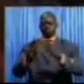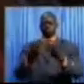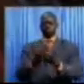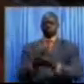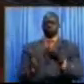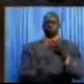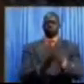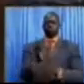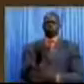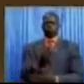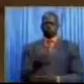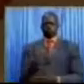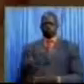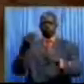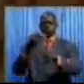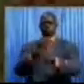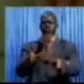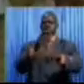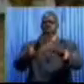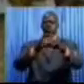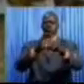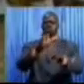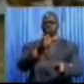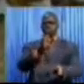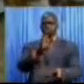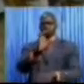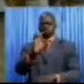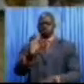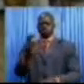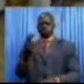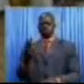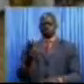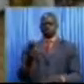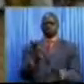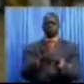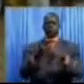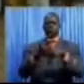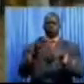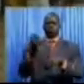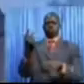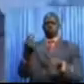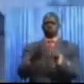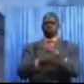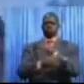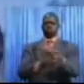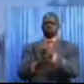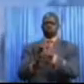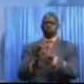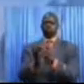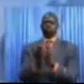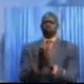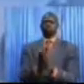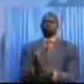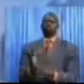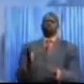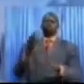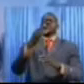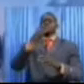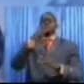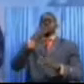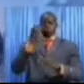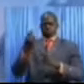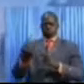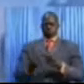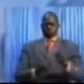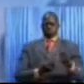du matériel reçu touchera 72 producteurs des 13 régions du Burkina. Pour mieux